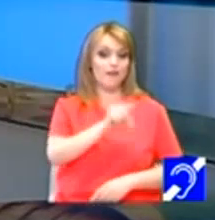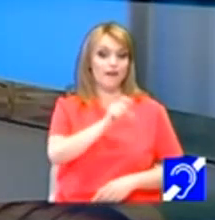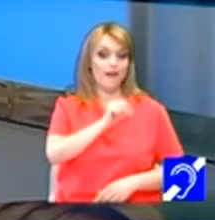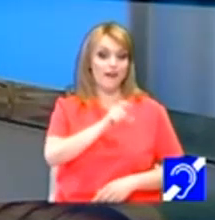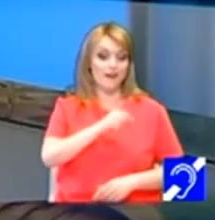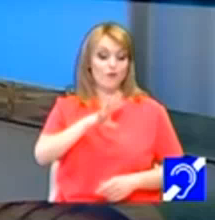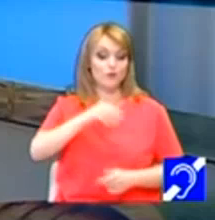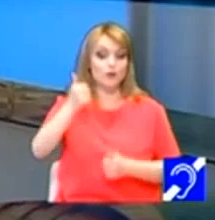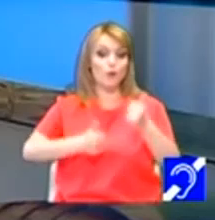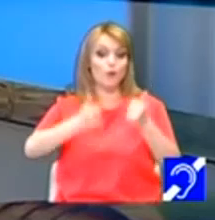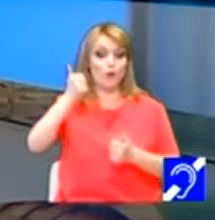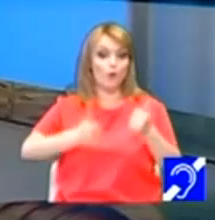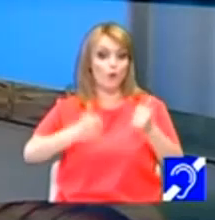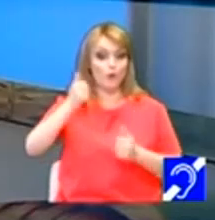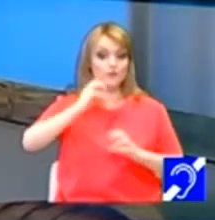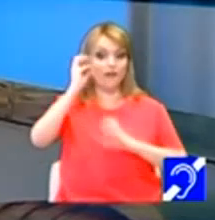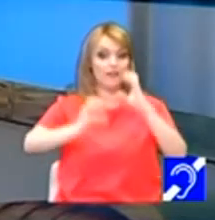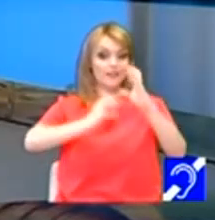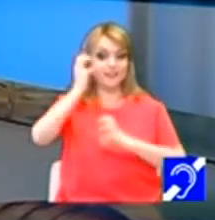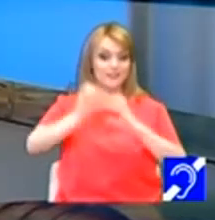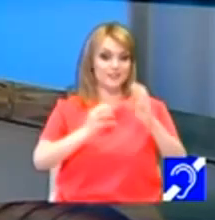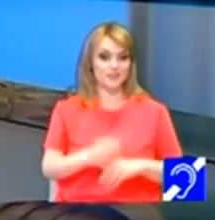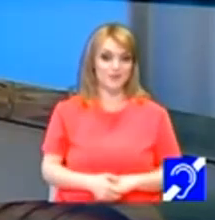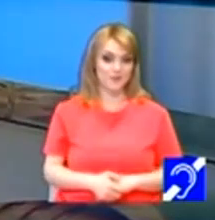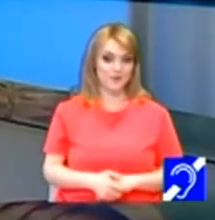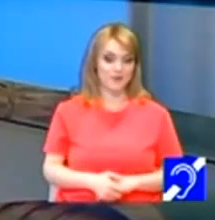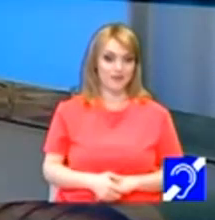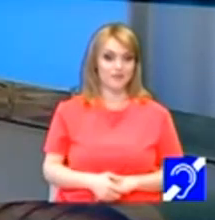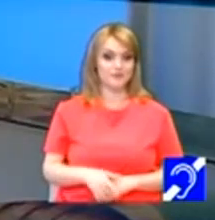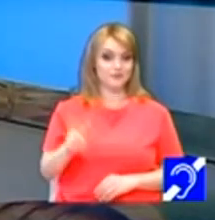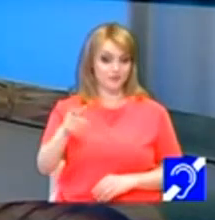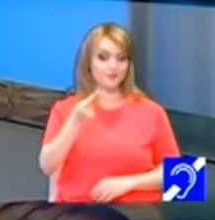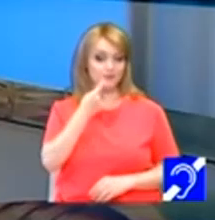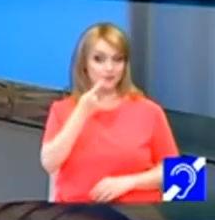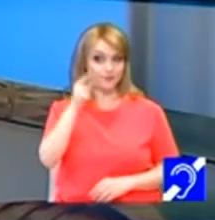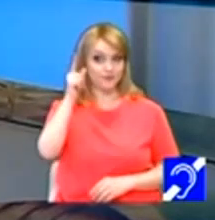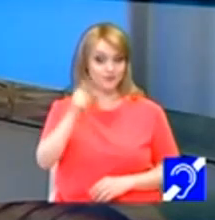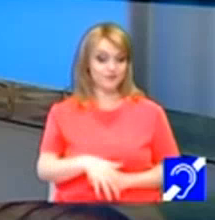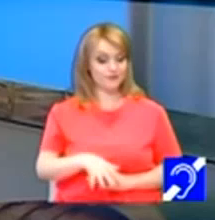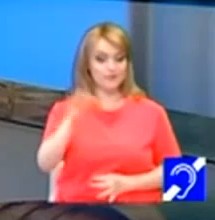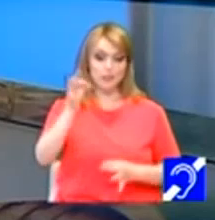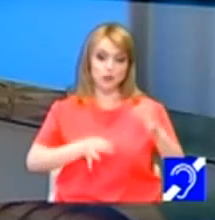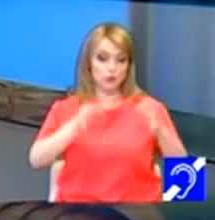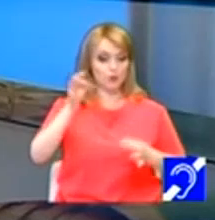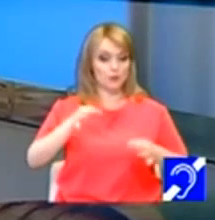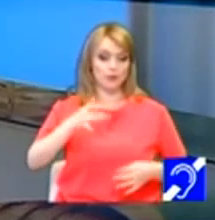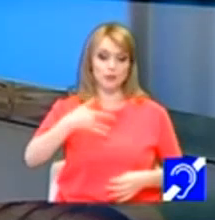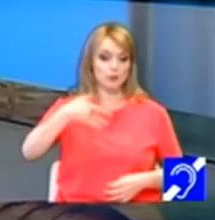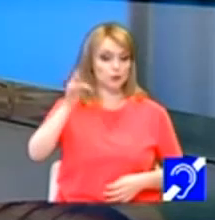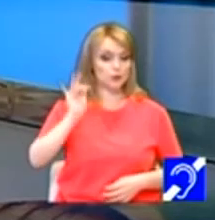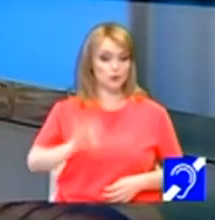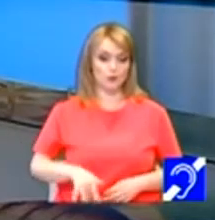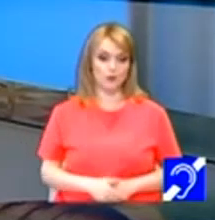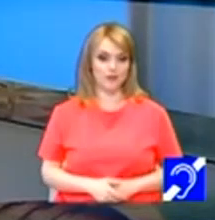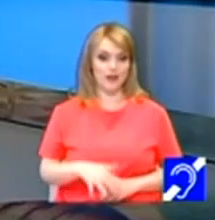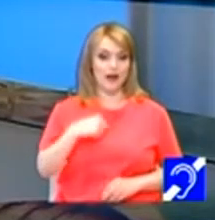London Honey Awards 2020. Procesatorii, care sunt membri ai Asociației Exportatorilor de Produse Apicole din Moldova, au trimis în